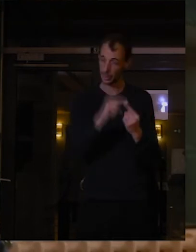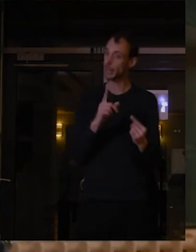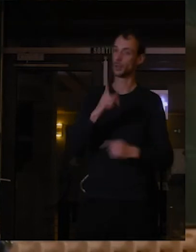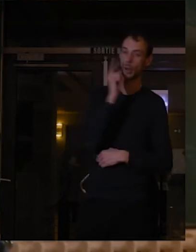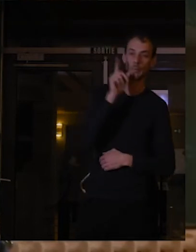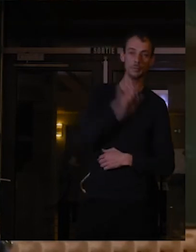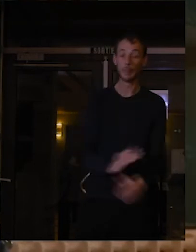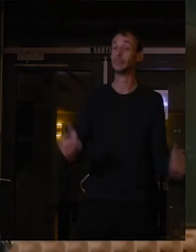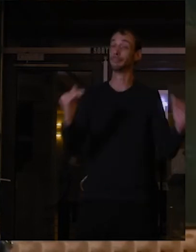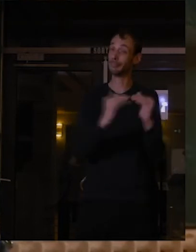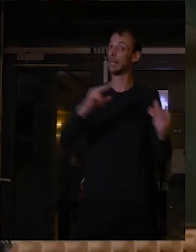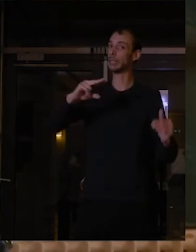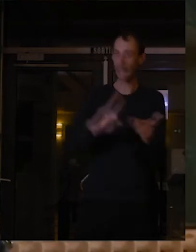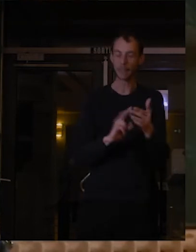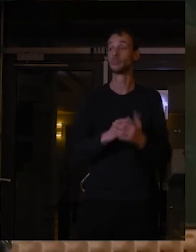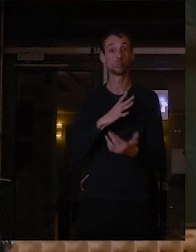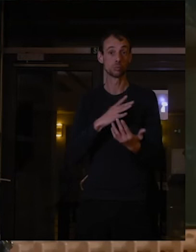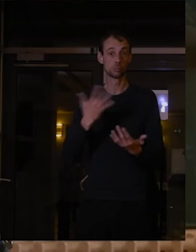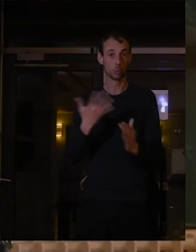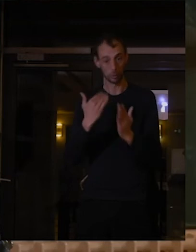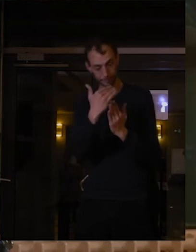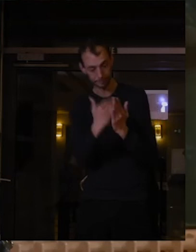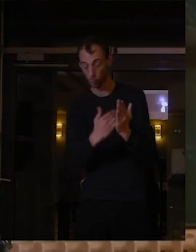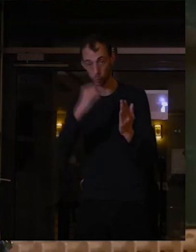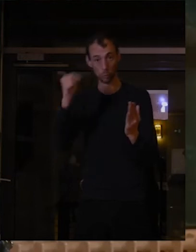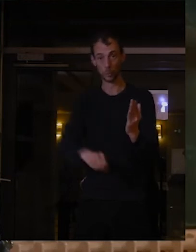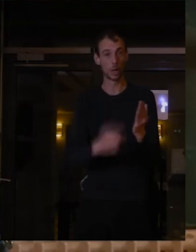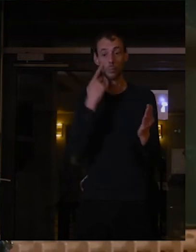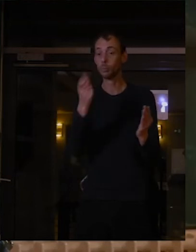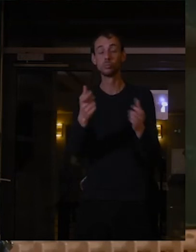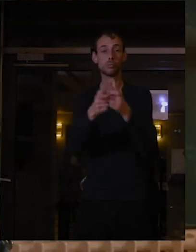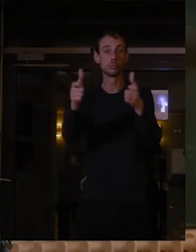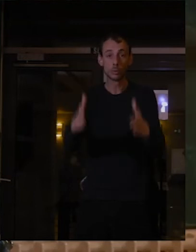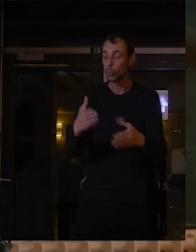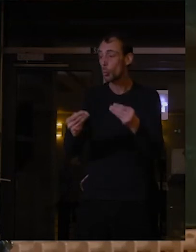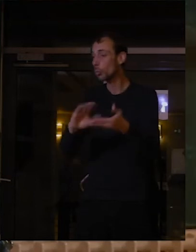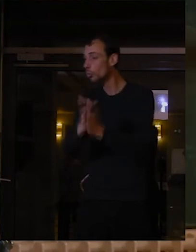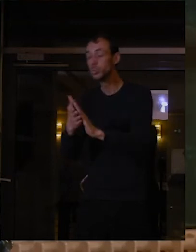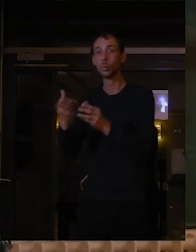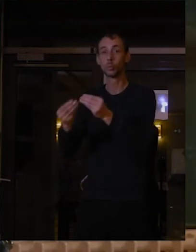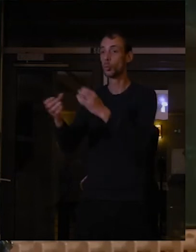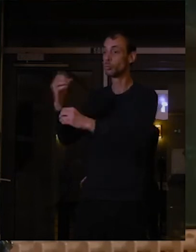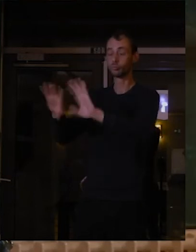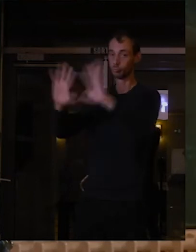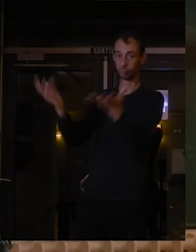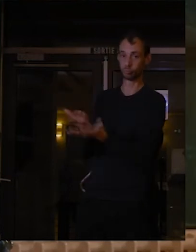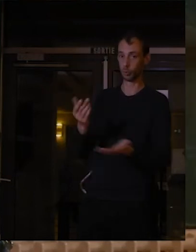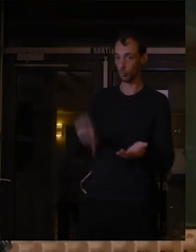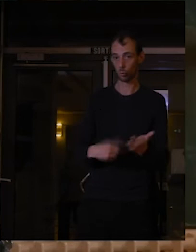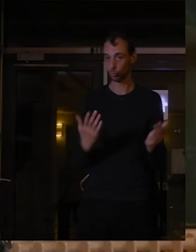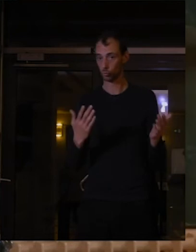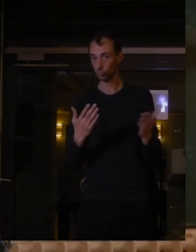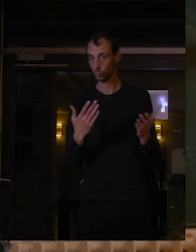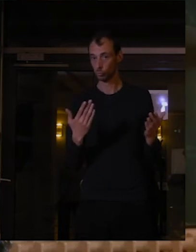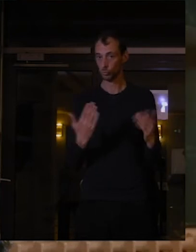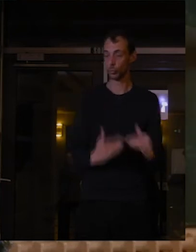nombre d'obligations. Pour les institutions, les organisations, les associations, pour assurer justement cette mixité, cette parité